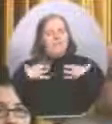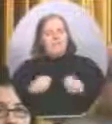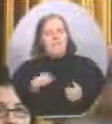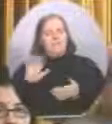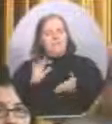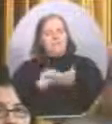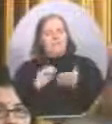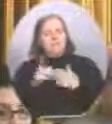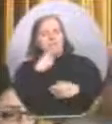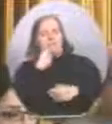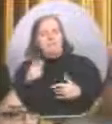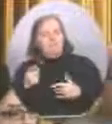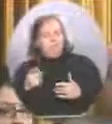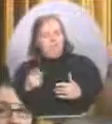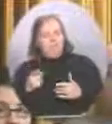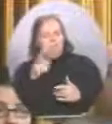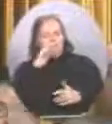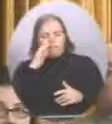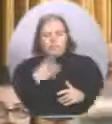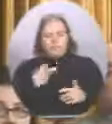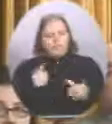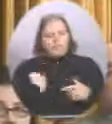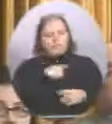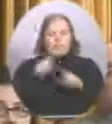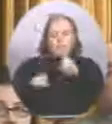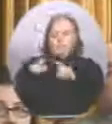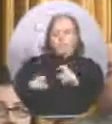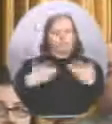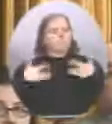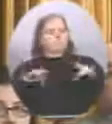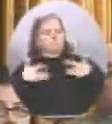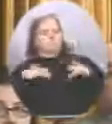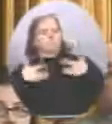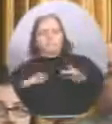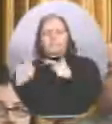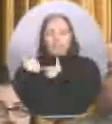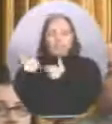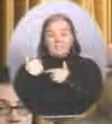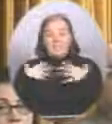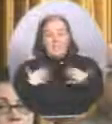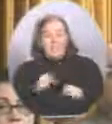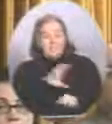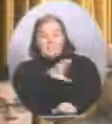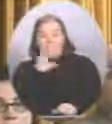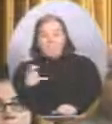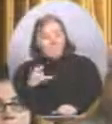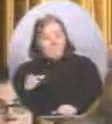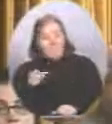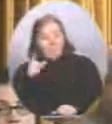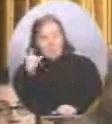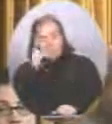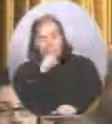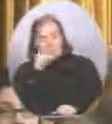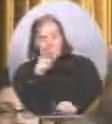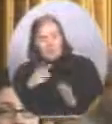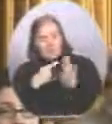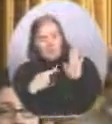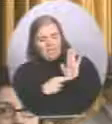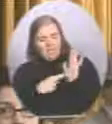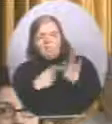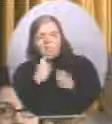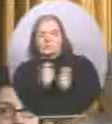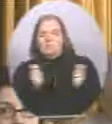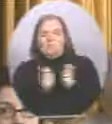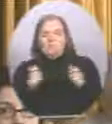parlementaire ignorent complètement nos questions et se déchargent de toute responsabilité. Santé Canada n'a pas été en mesure de réglementer l'industrie